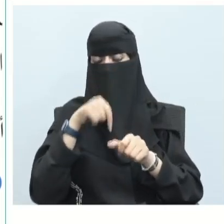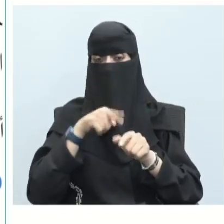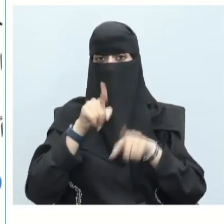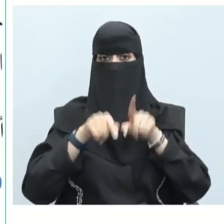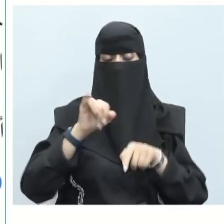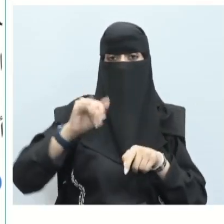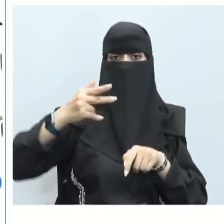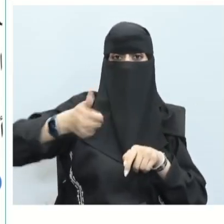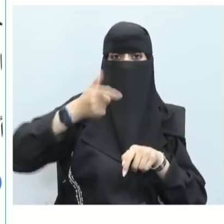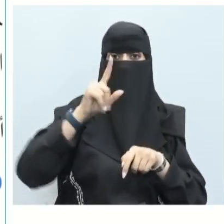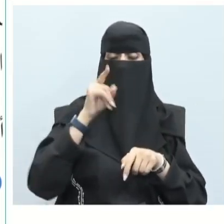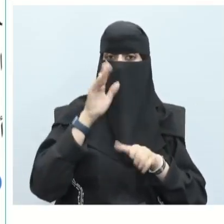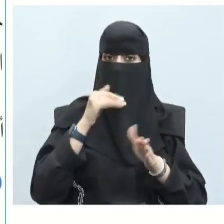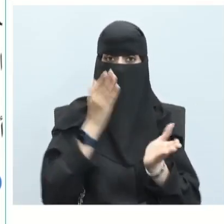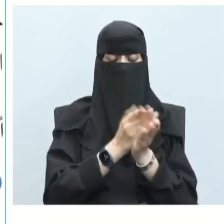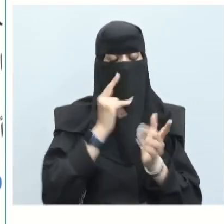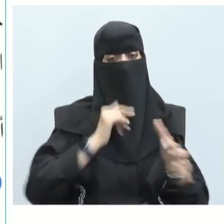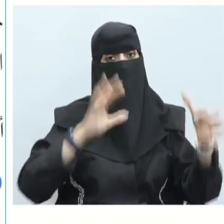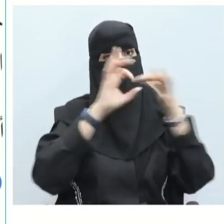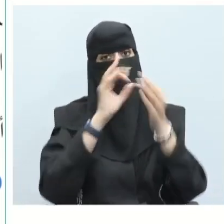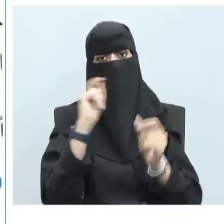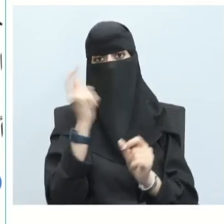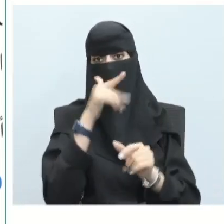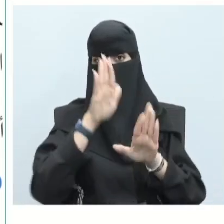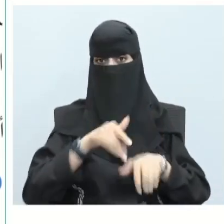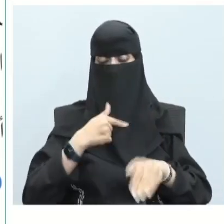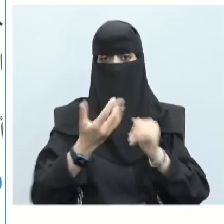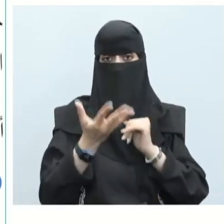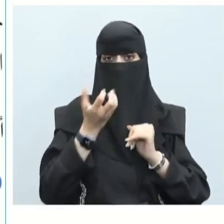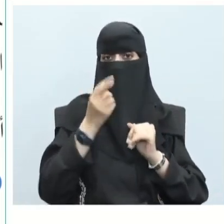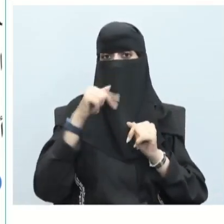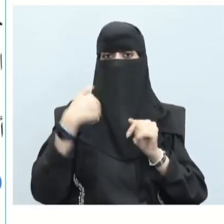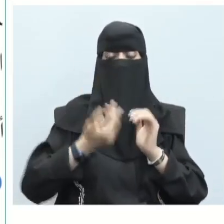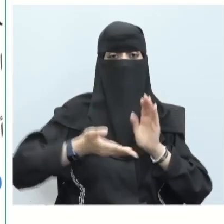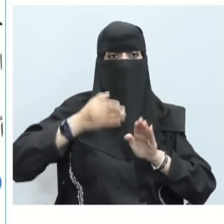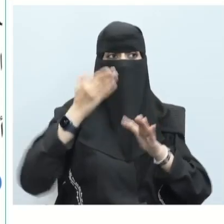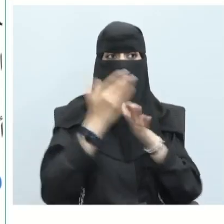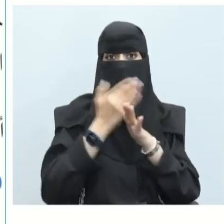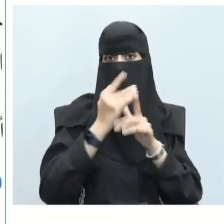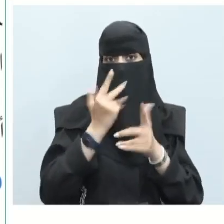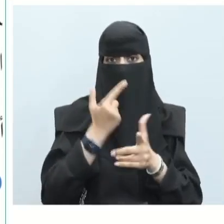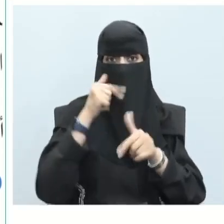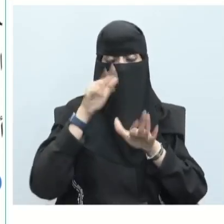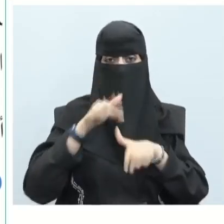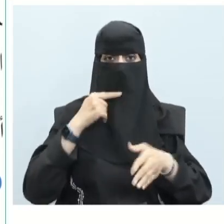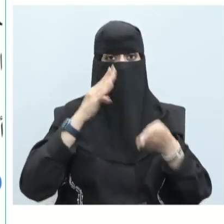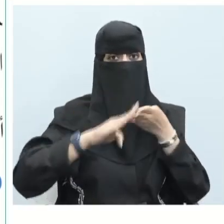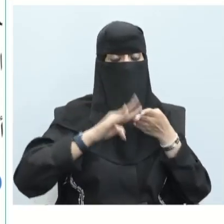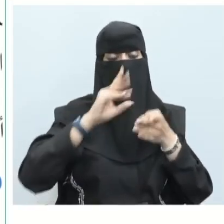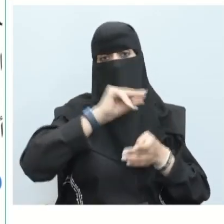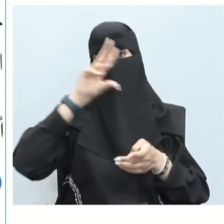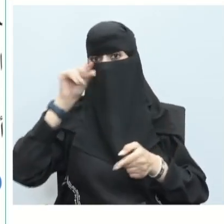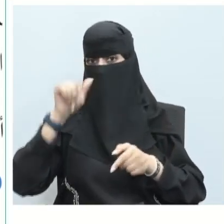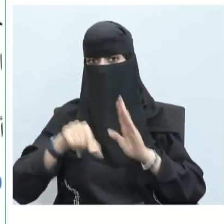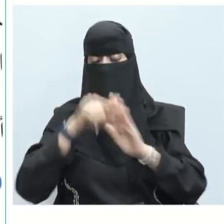منطقيه حين تكون له صله مباشره بنتيجه الحجه او حين يكون الخطر هو نفسه